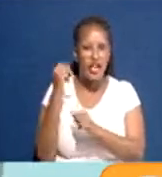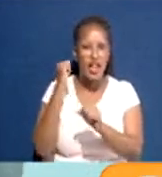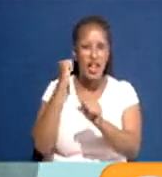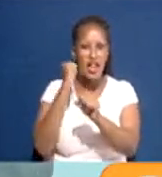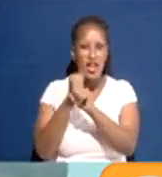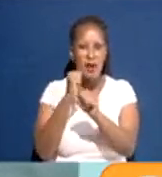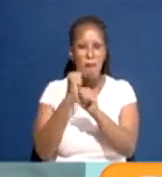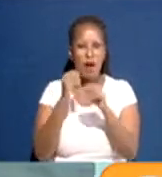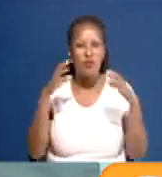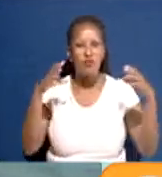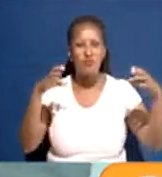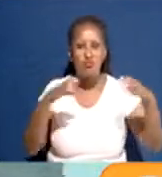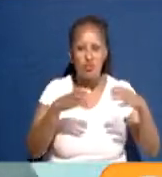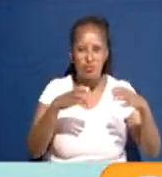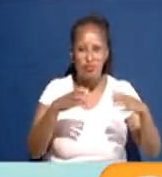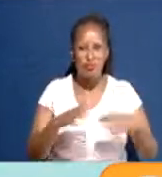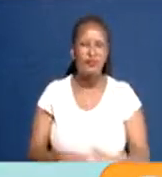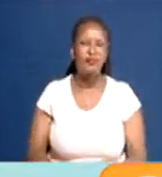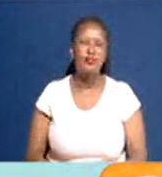force.